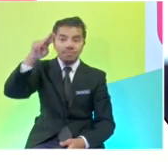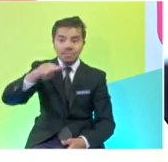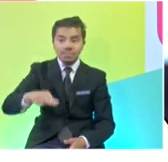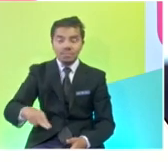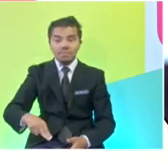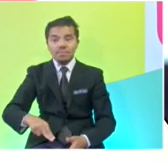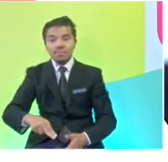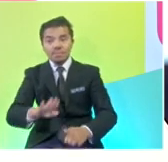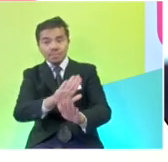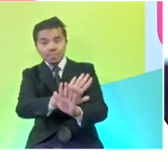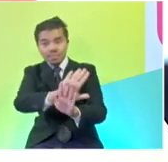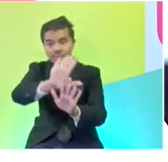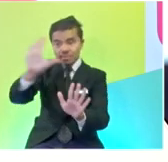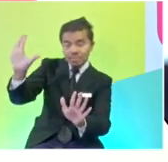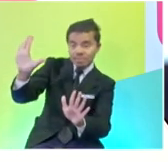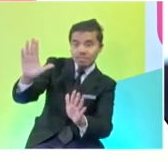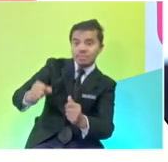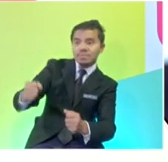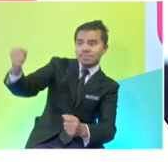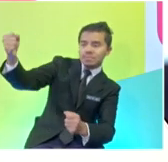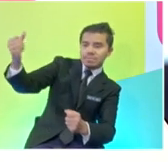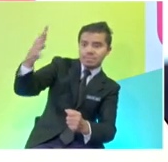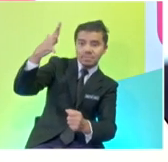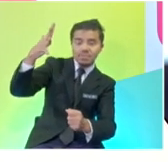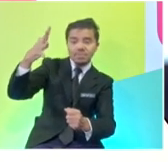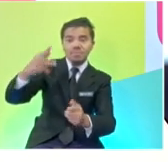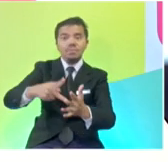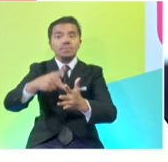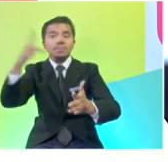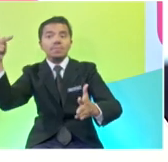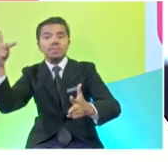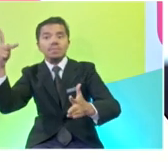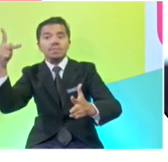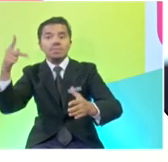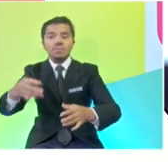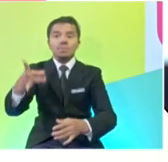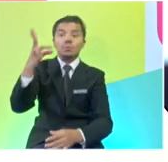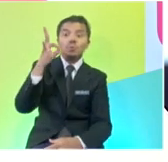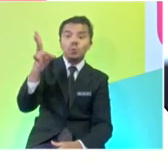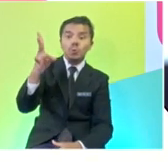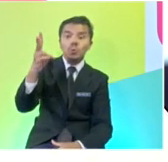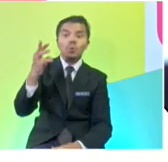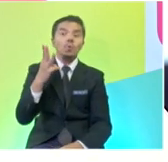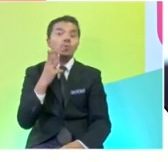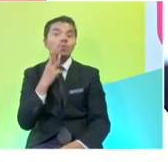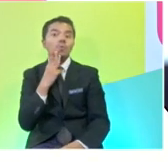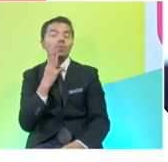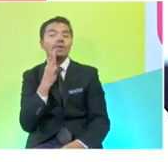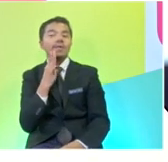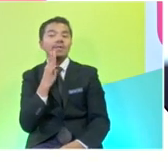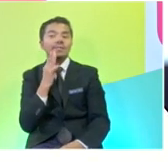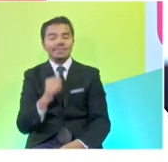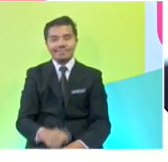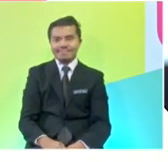pembiasan cahaya yang akan menyebabkan keluarnya 7 Warna yang kita sebut